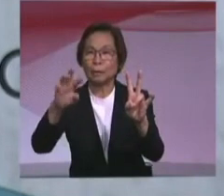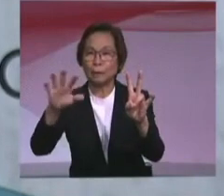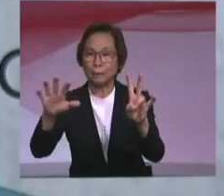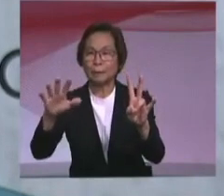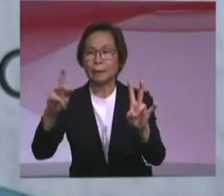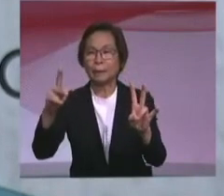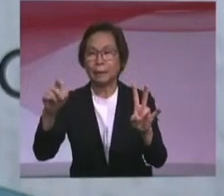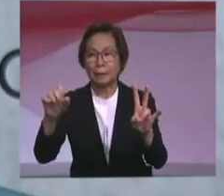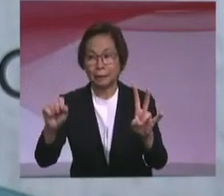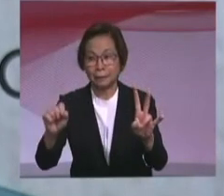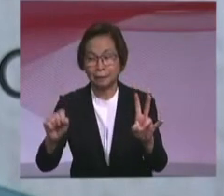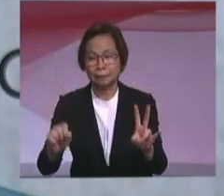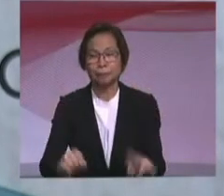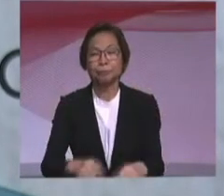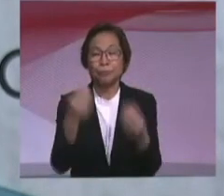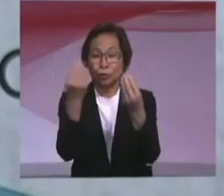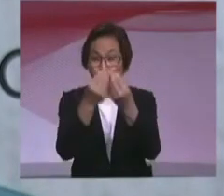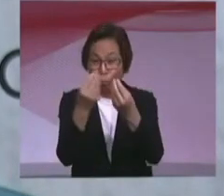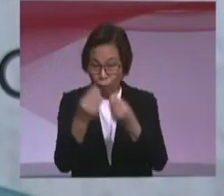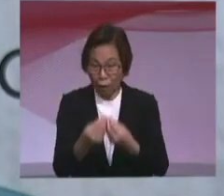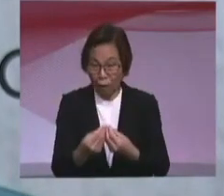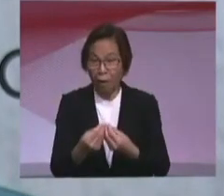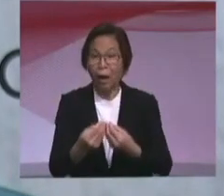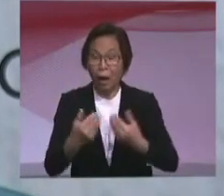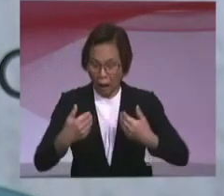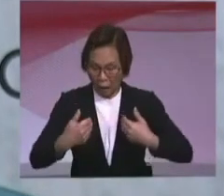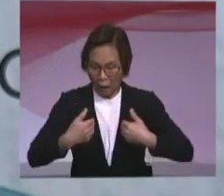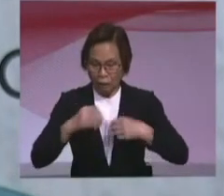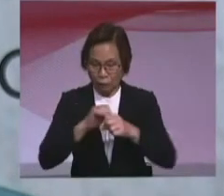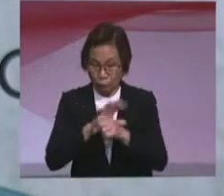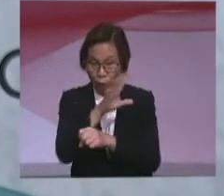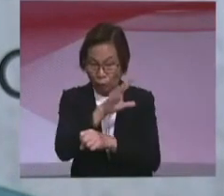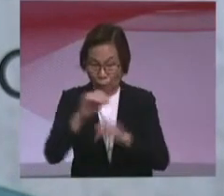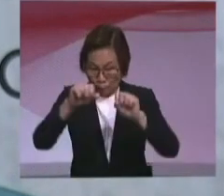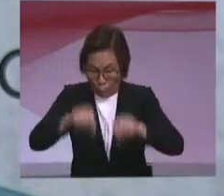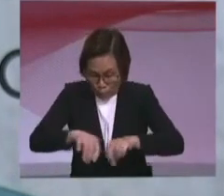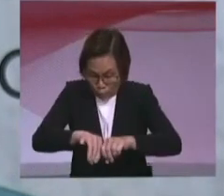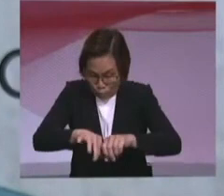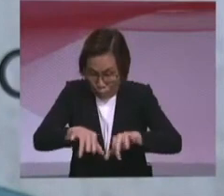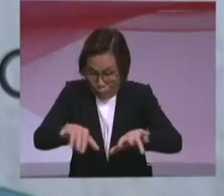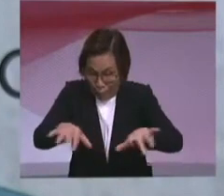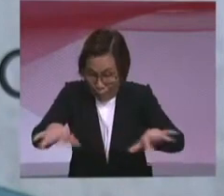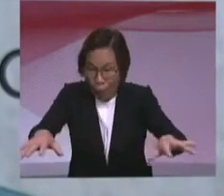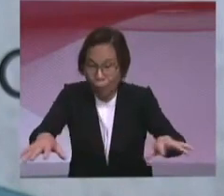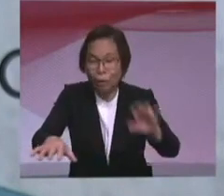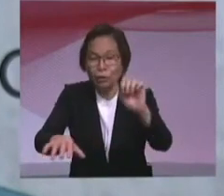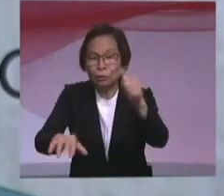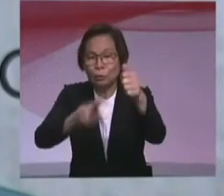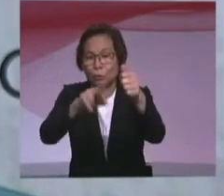76,265 kes. Manakala jumlah kes aktif dengan keboleh jangkitan COVID-19 adalah